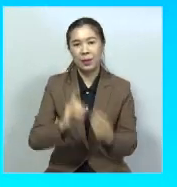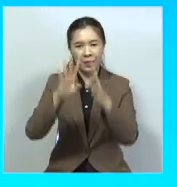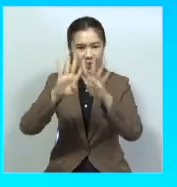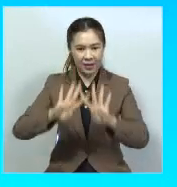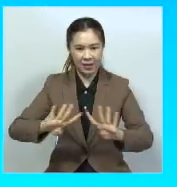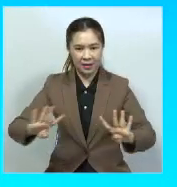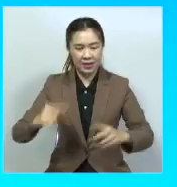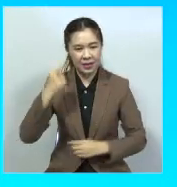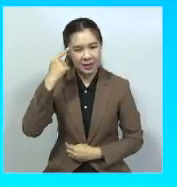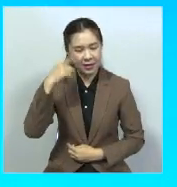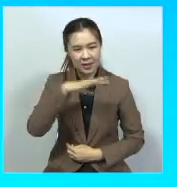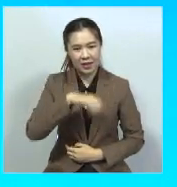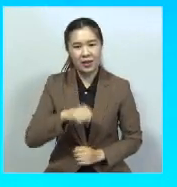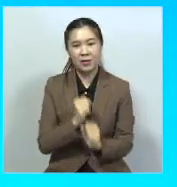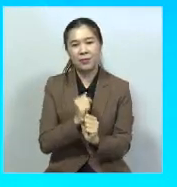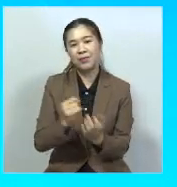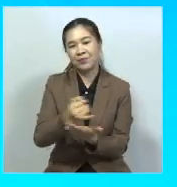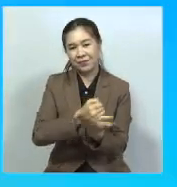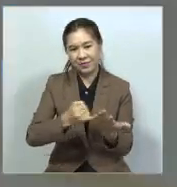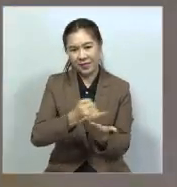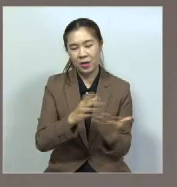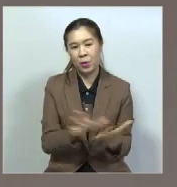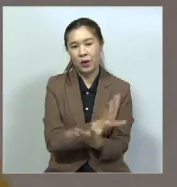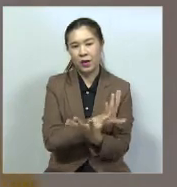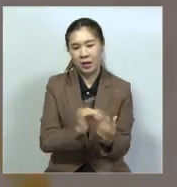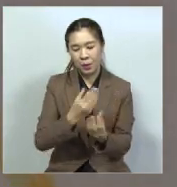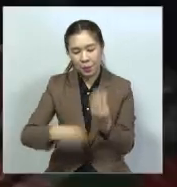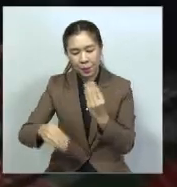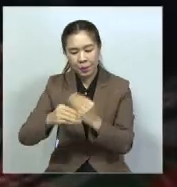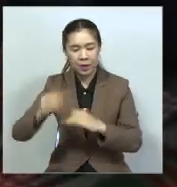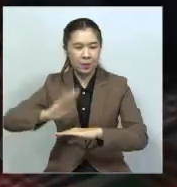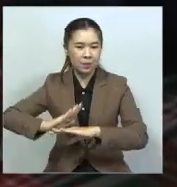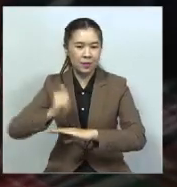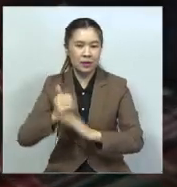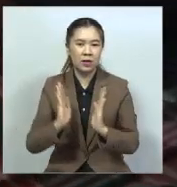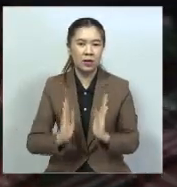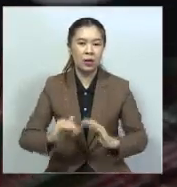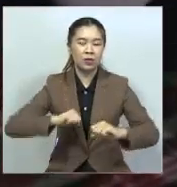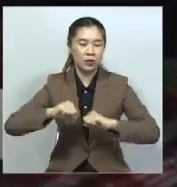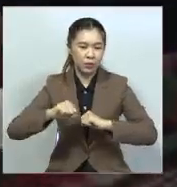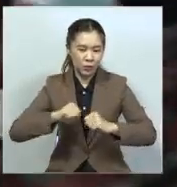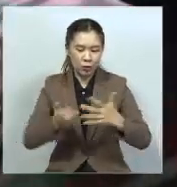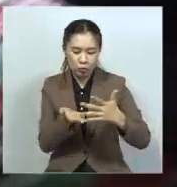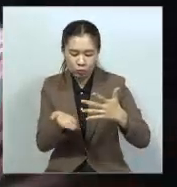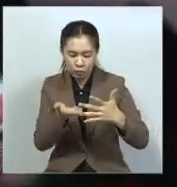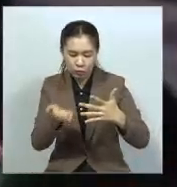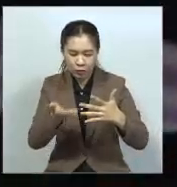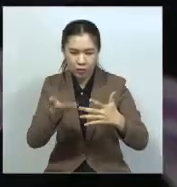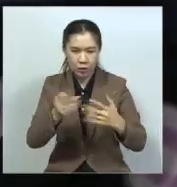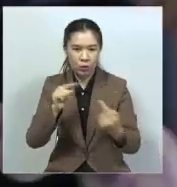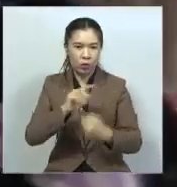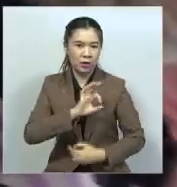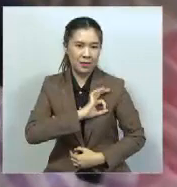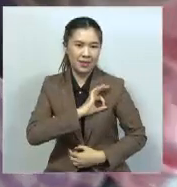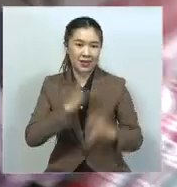นจึงต้องใช้มิติทางศิลปะและวัฒนธรรมในการเพิ่มพูนศักยภาพของเด็กและเยาวชนในทุกระดับของประเทศสมาชิกอาเ